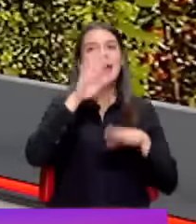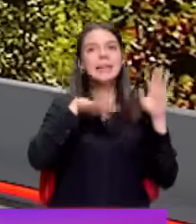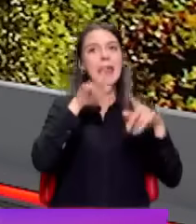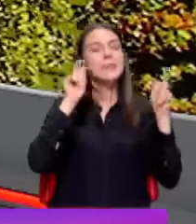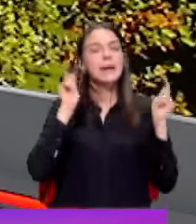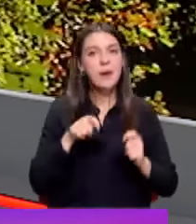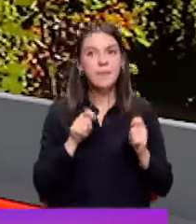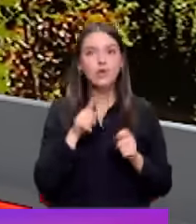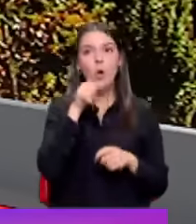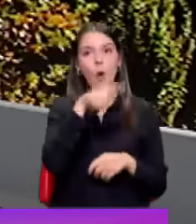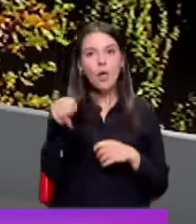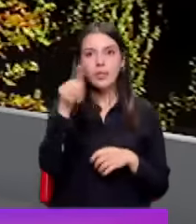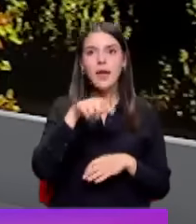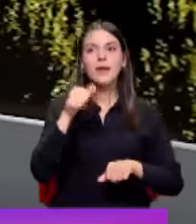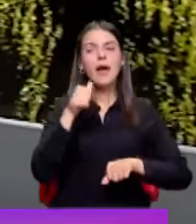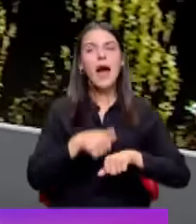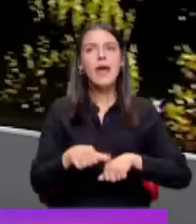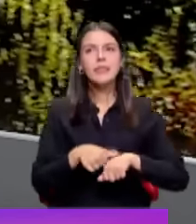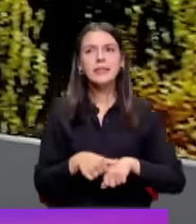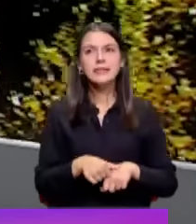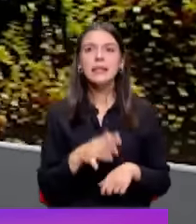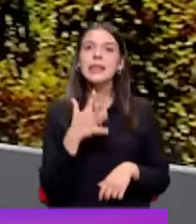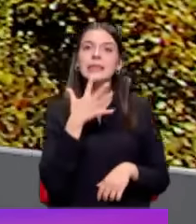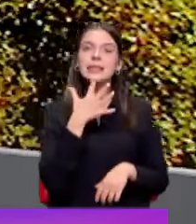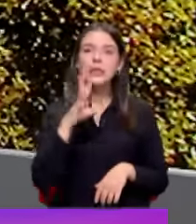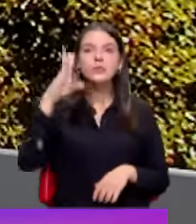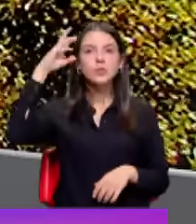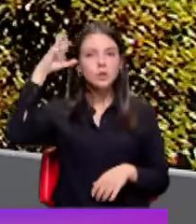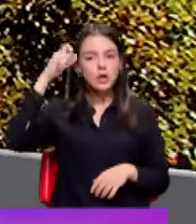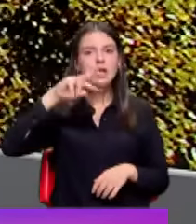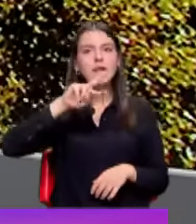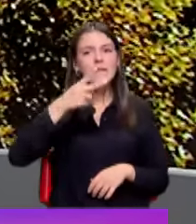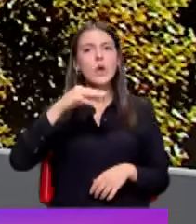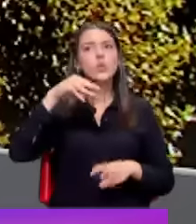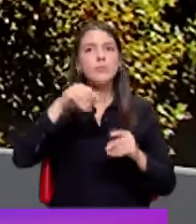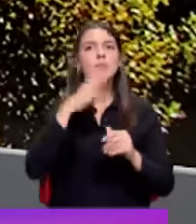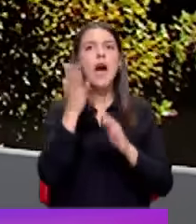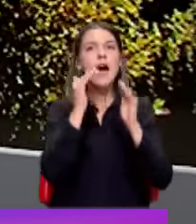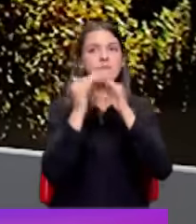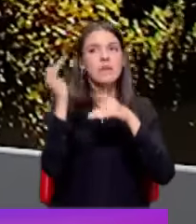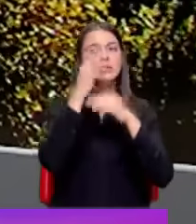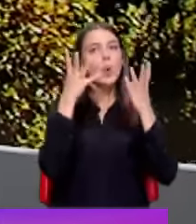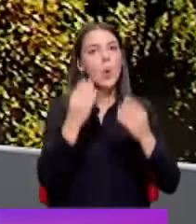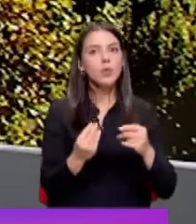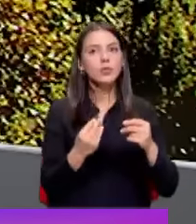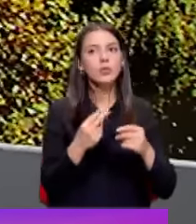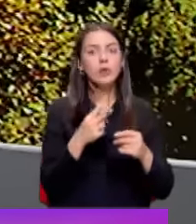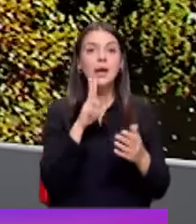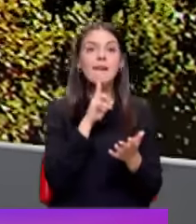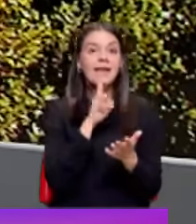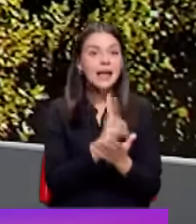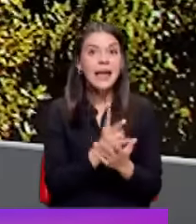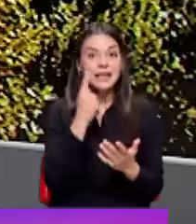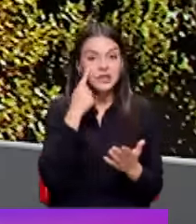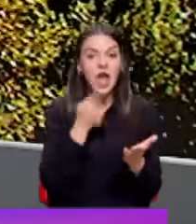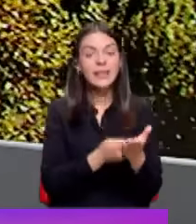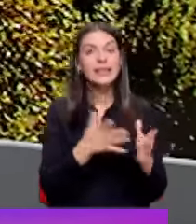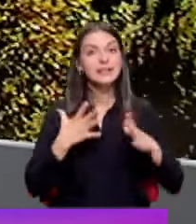gerçekleştirildi. Onlar Antalya'nın deniz, güneş ve kumdan fazlası olduğunu ortaya koymak